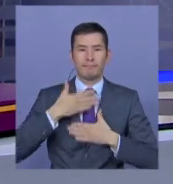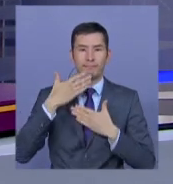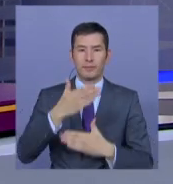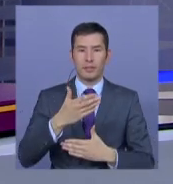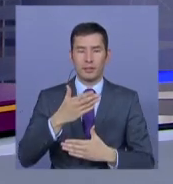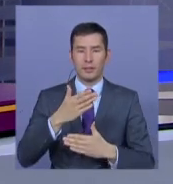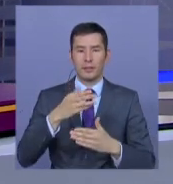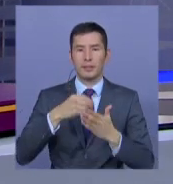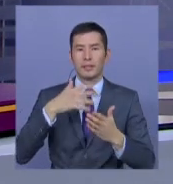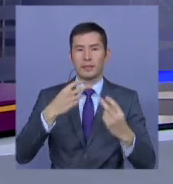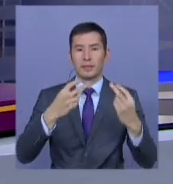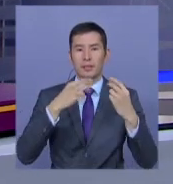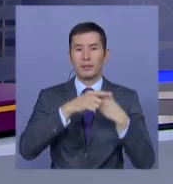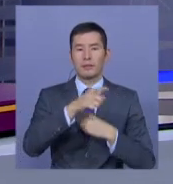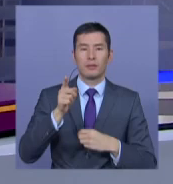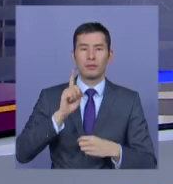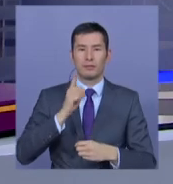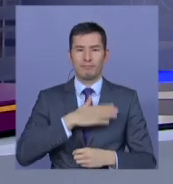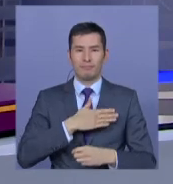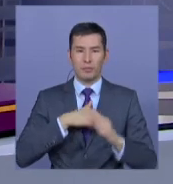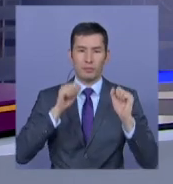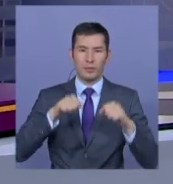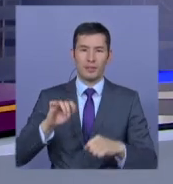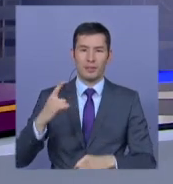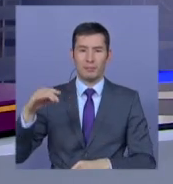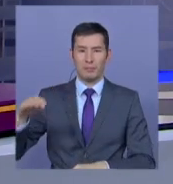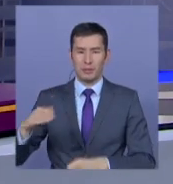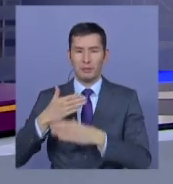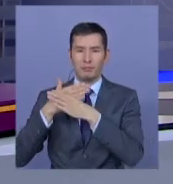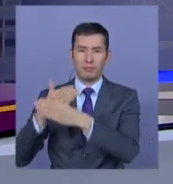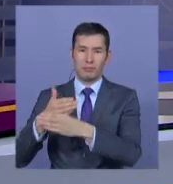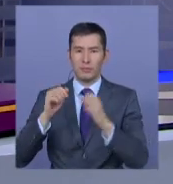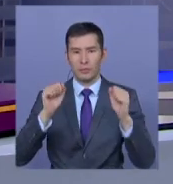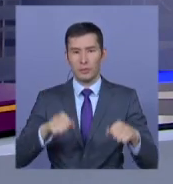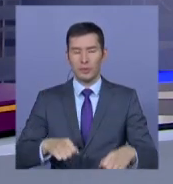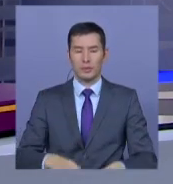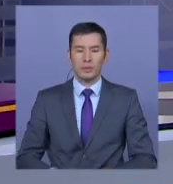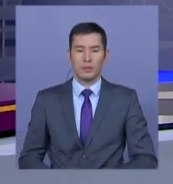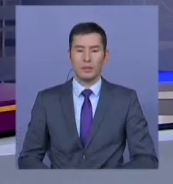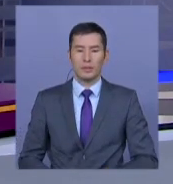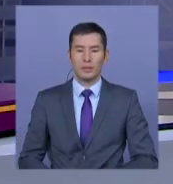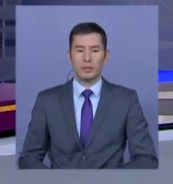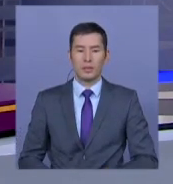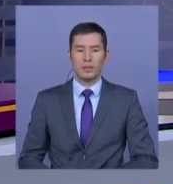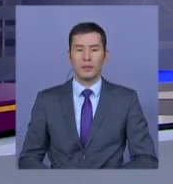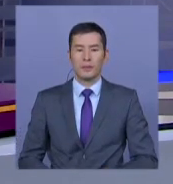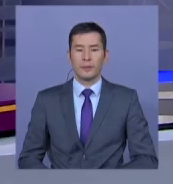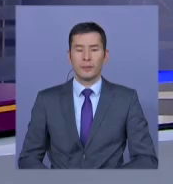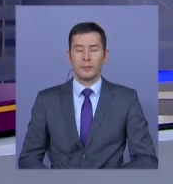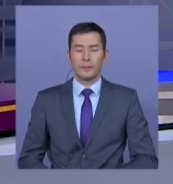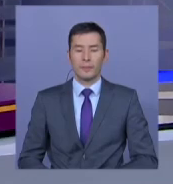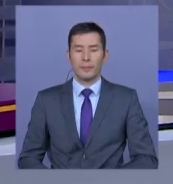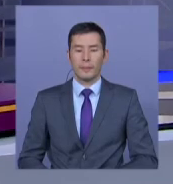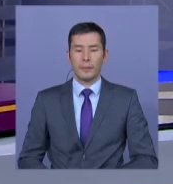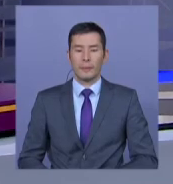Құрметті көрермен, сіздің де жан жылуыңыз кішкентай бүлдіршіннің аяқтан тұрып кетуіне себепкер болуы мүмкін. Жомарт жандар жайында келесі бейне